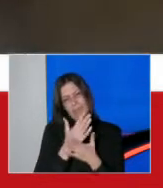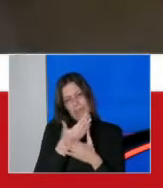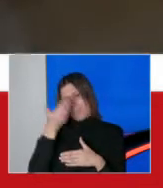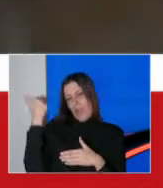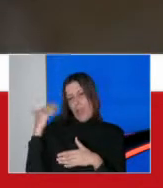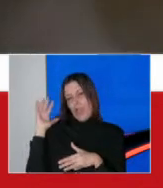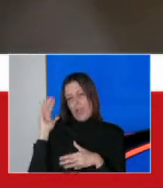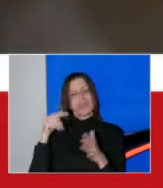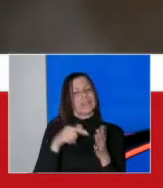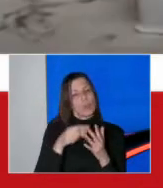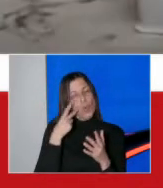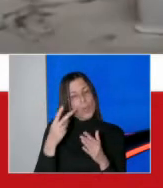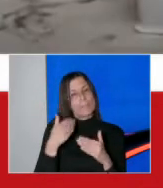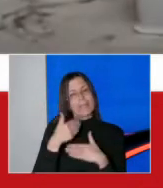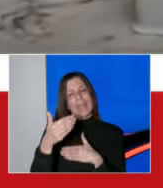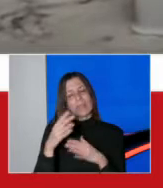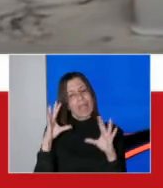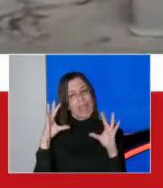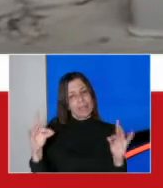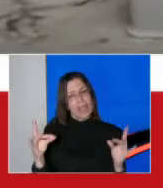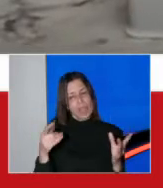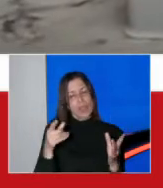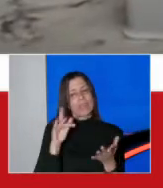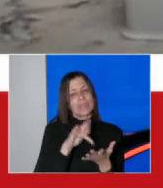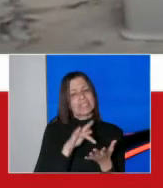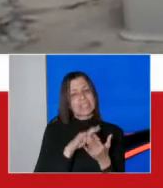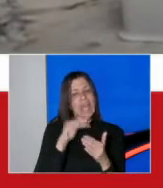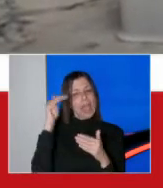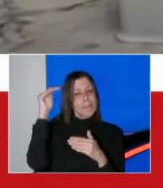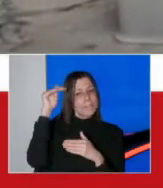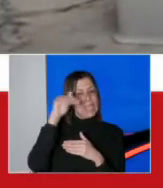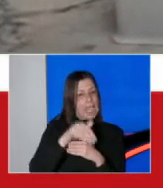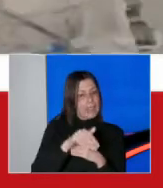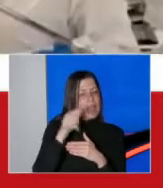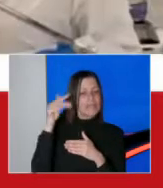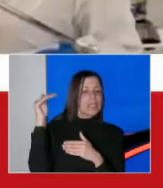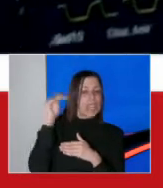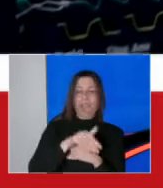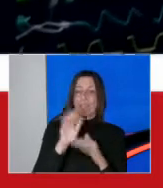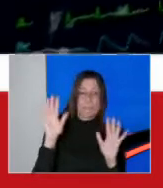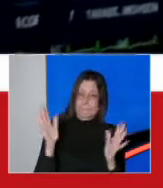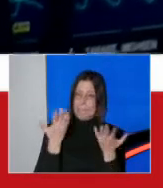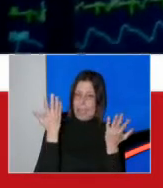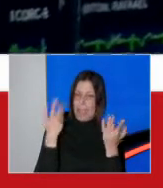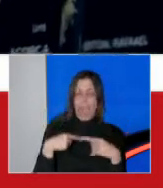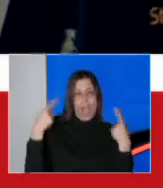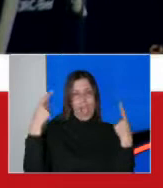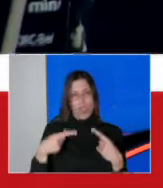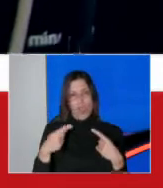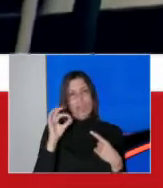מאחורינו. מדוע? כי אנחנו רואים את מקדם ההדבקה. הוא נמצא בירידה ובירידה מאוד מהירה. היום